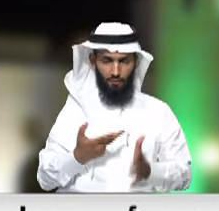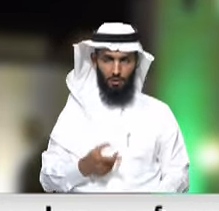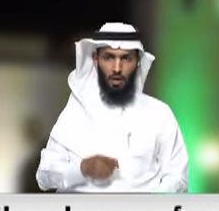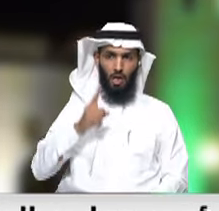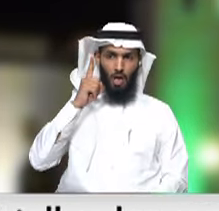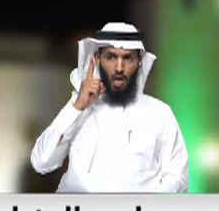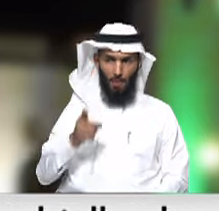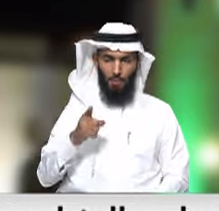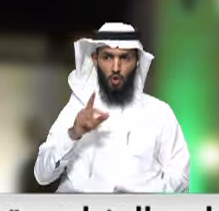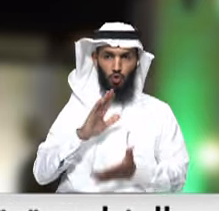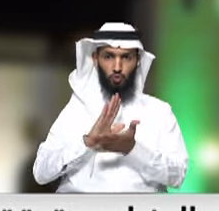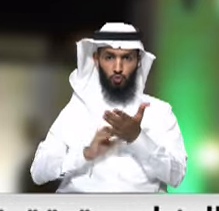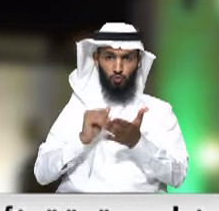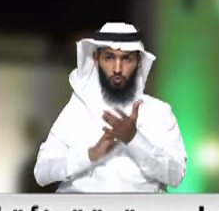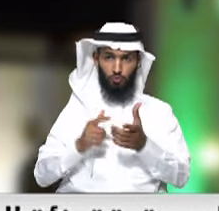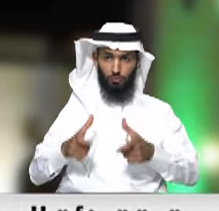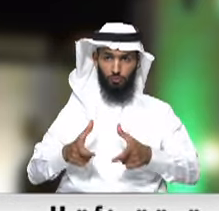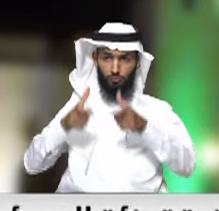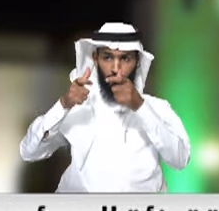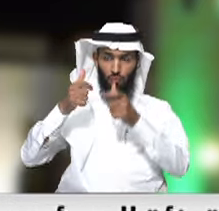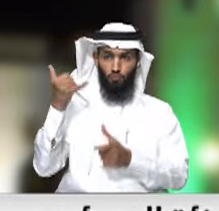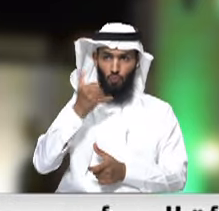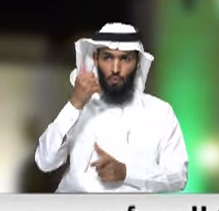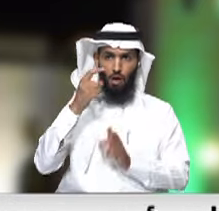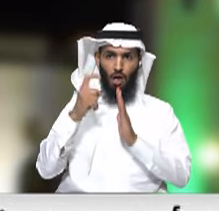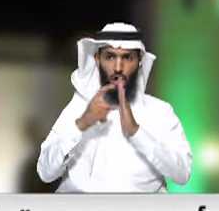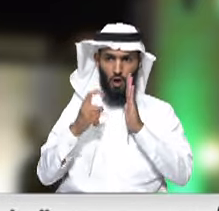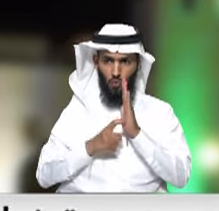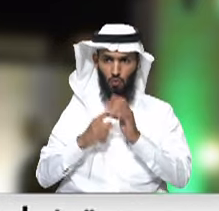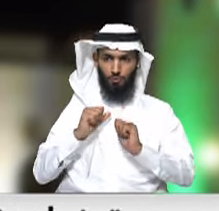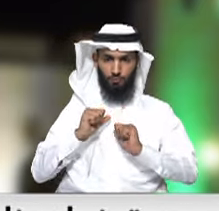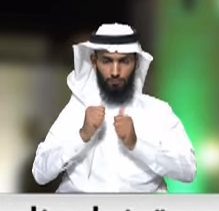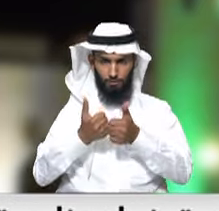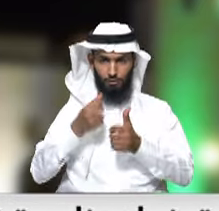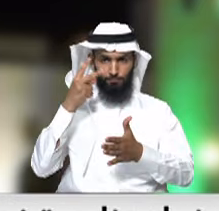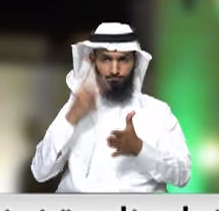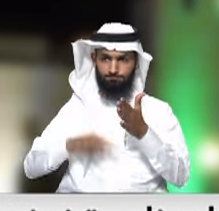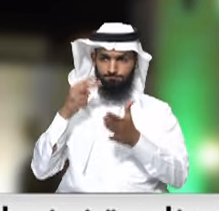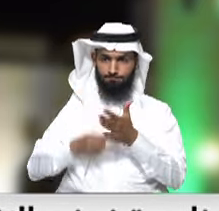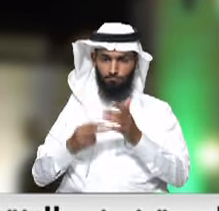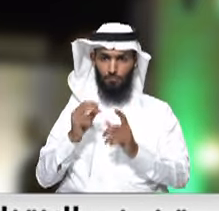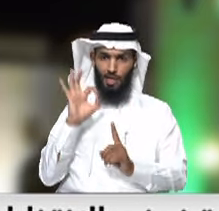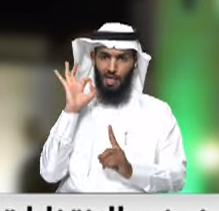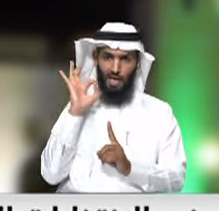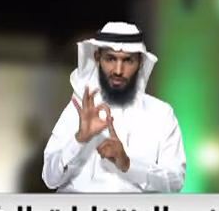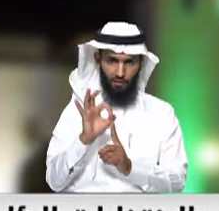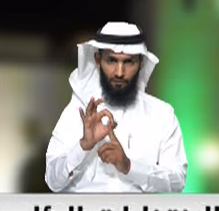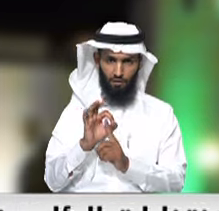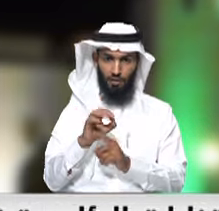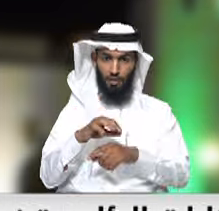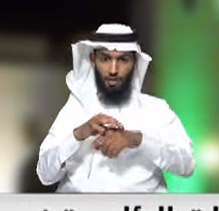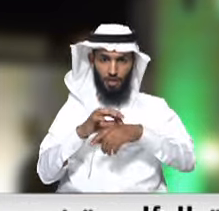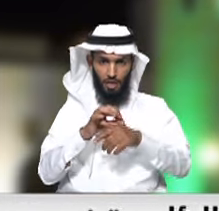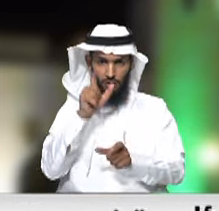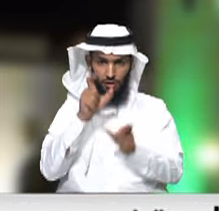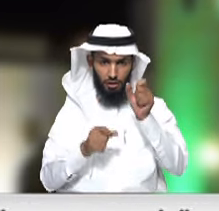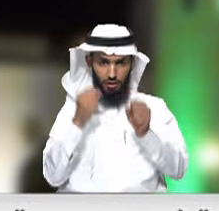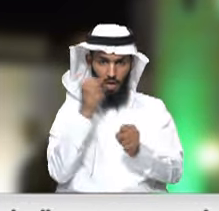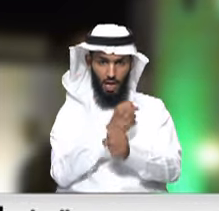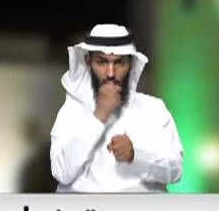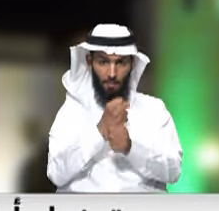ديوان الخدمة المدنية باتخاذ الإجراءات والخطوات اللازمة لضبط عملية التأكد من استمرار التواجد الموظفين